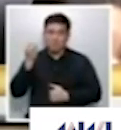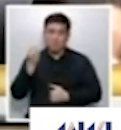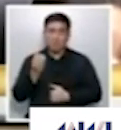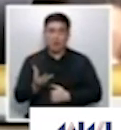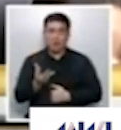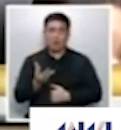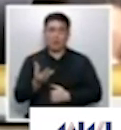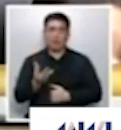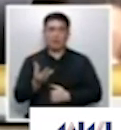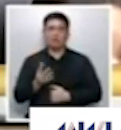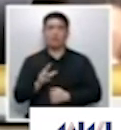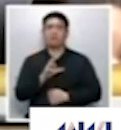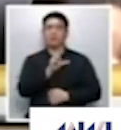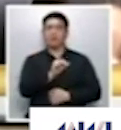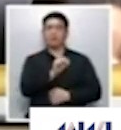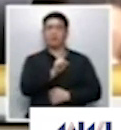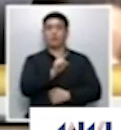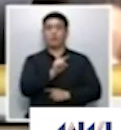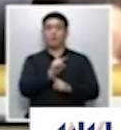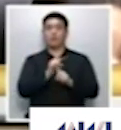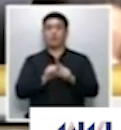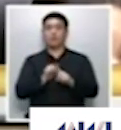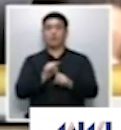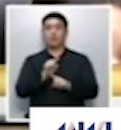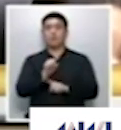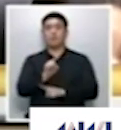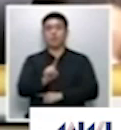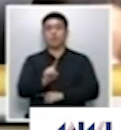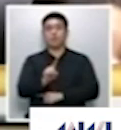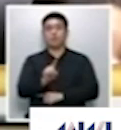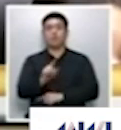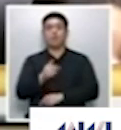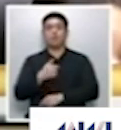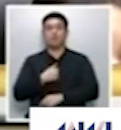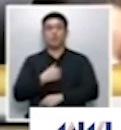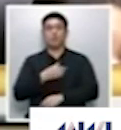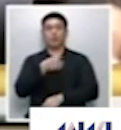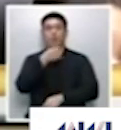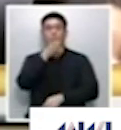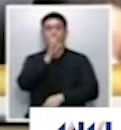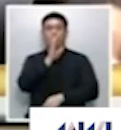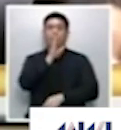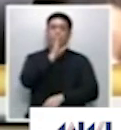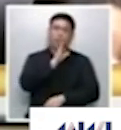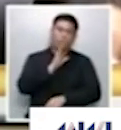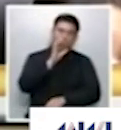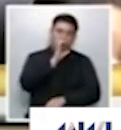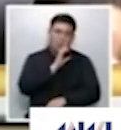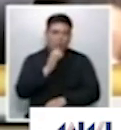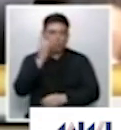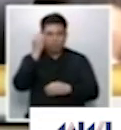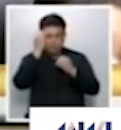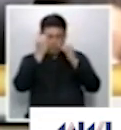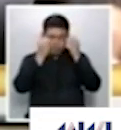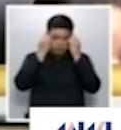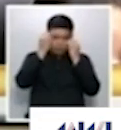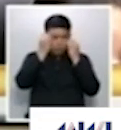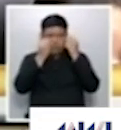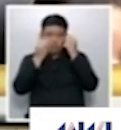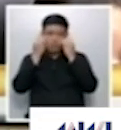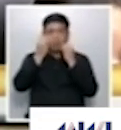ก็คือ 31.1% มาจากการใช้เครื่องดื่มแอลกอฮอล์นะครับอาจจะบอกว่ามึน